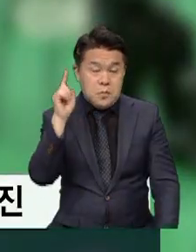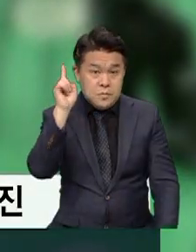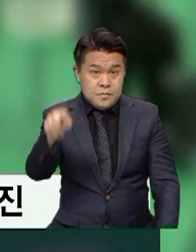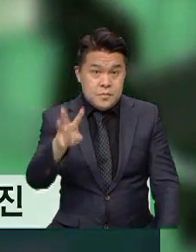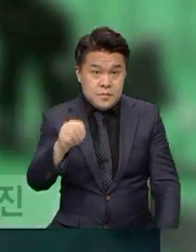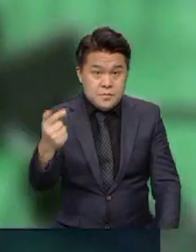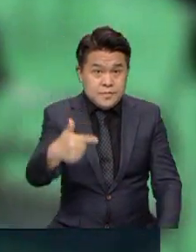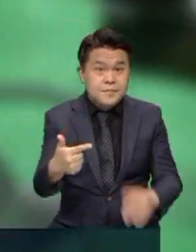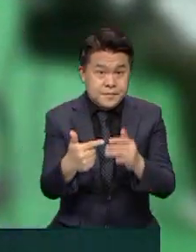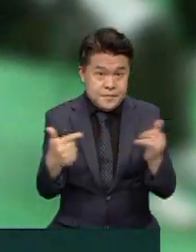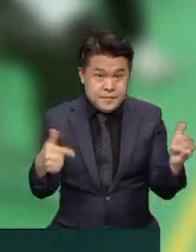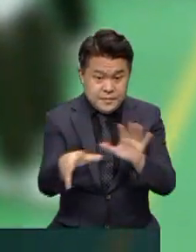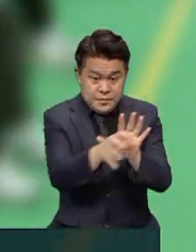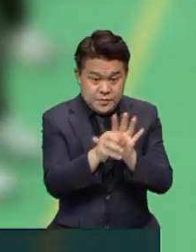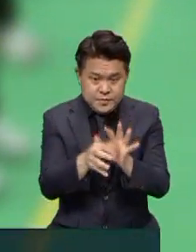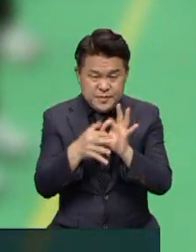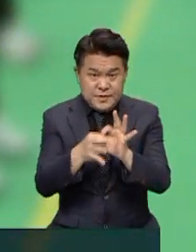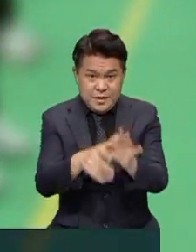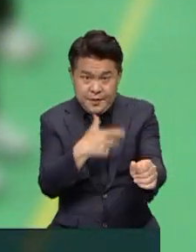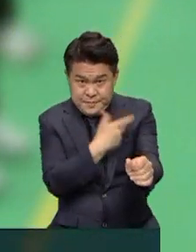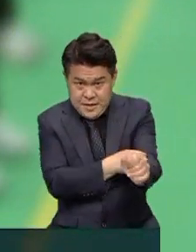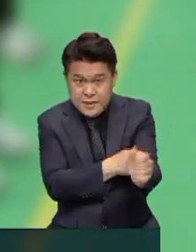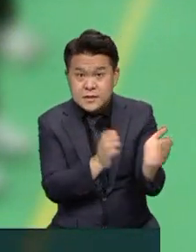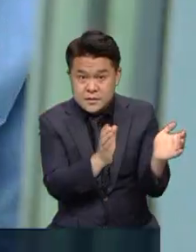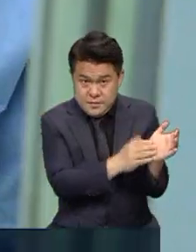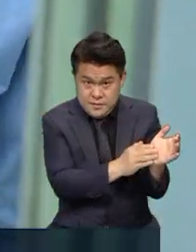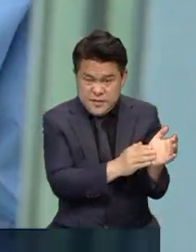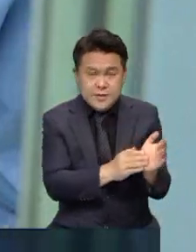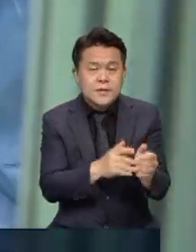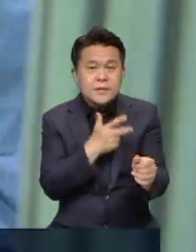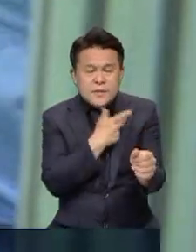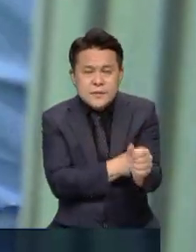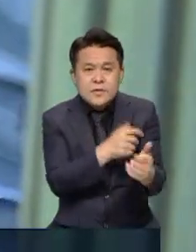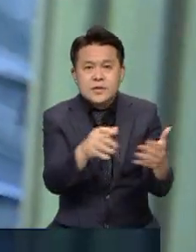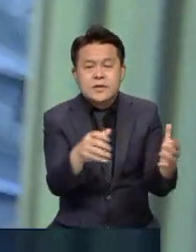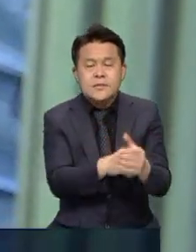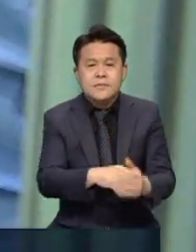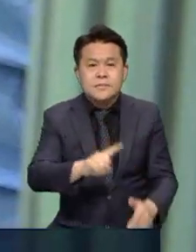3만 6천여 명이 코로나19 백신 1차 접종을 받아 누적